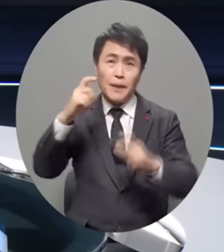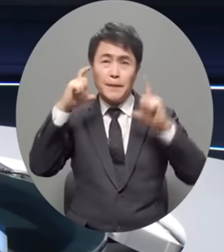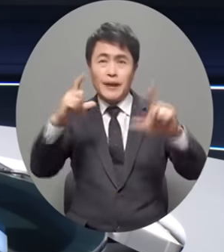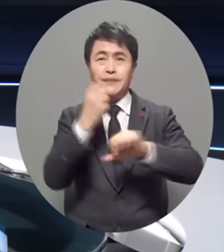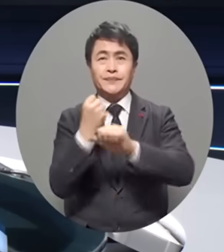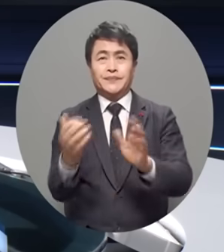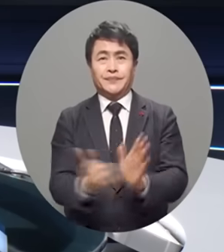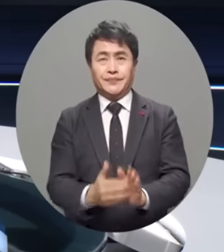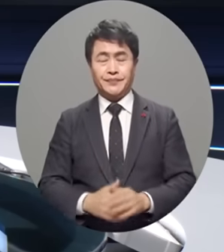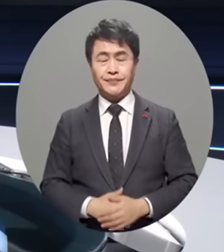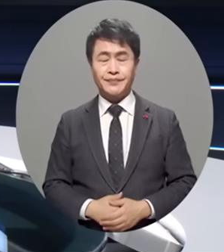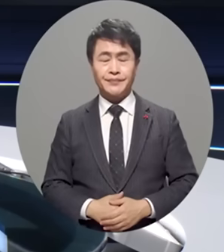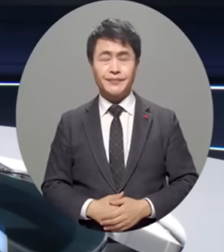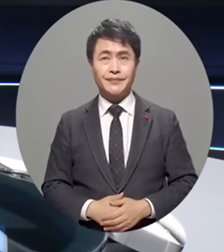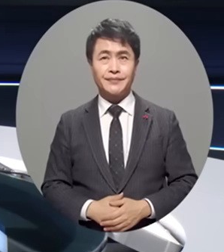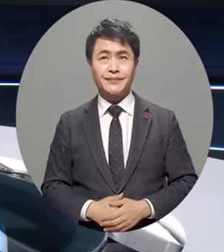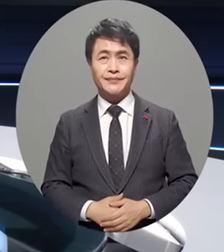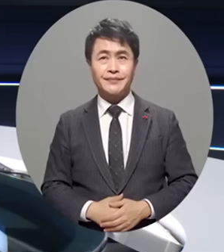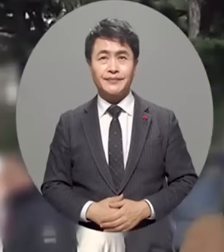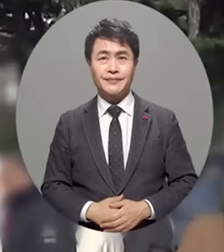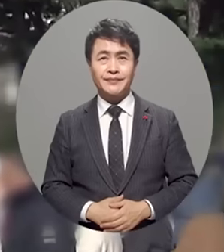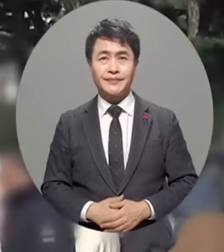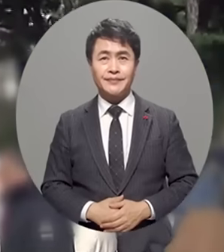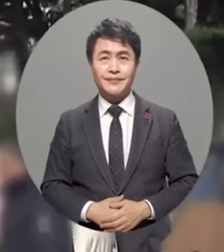기자가 전하겠습니다.